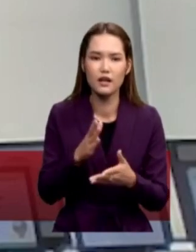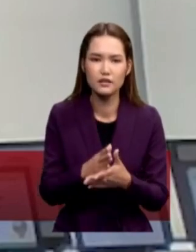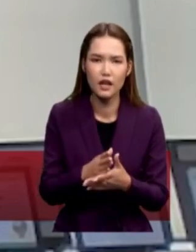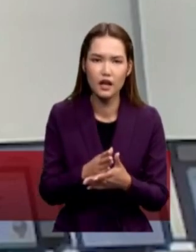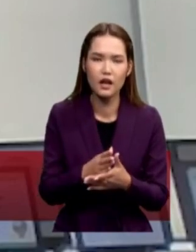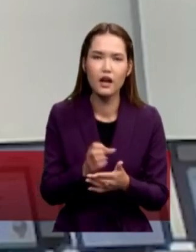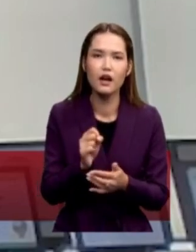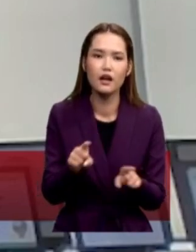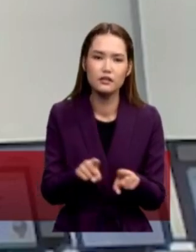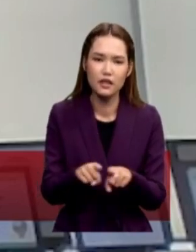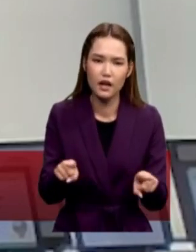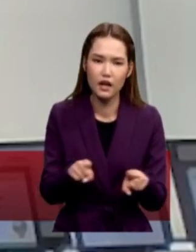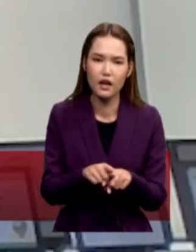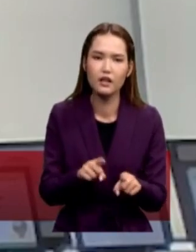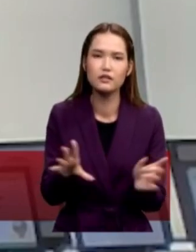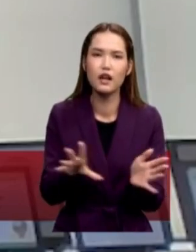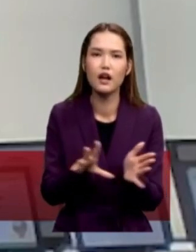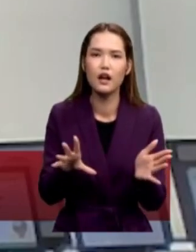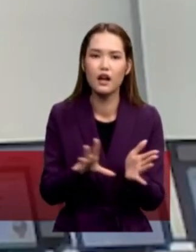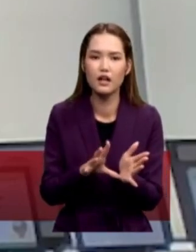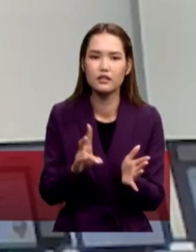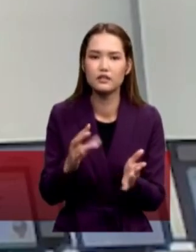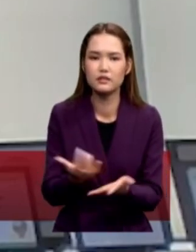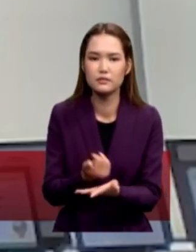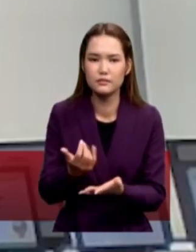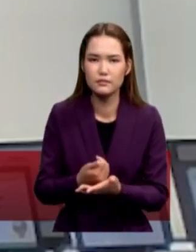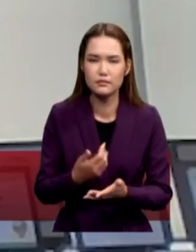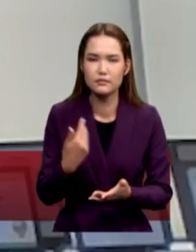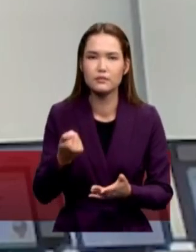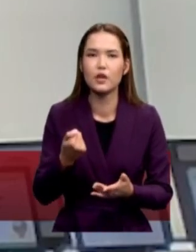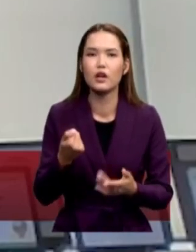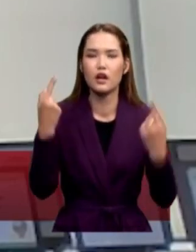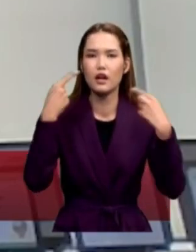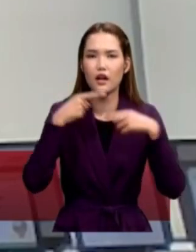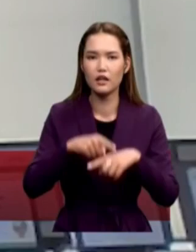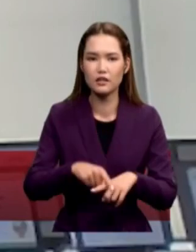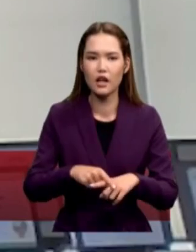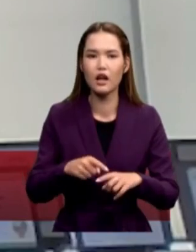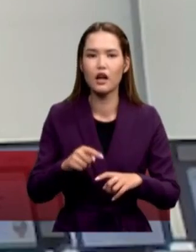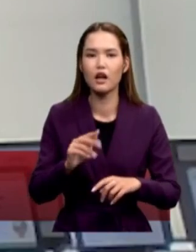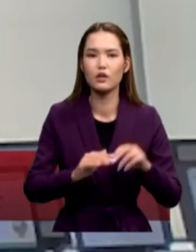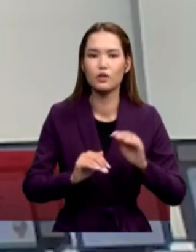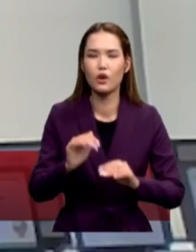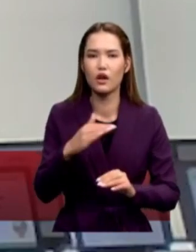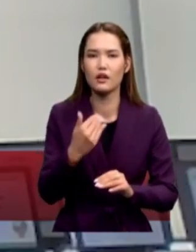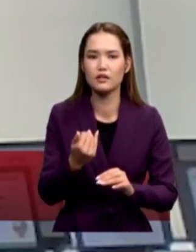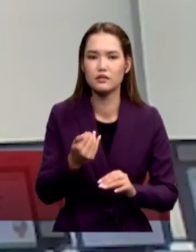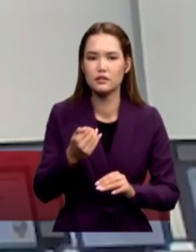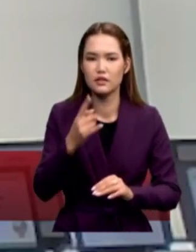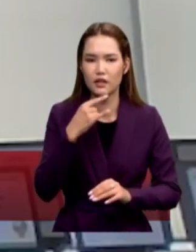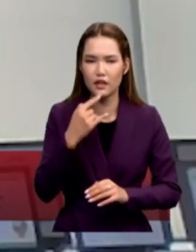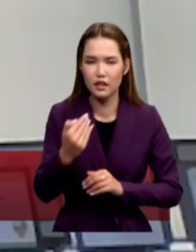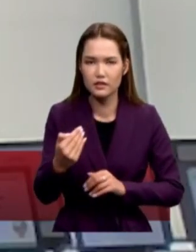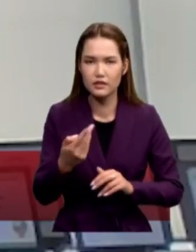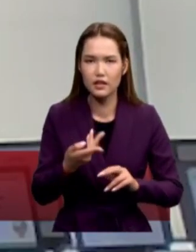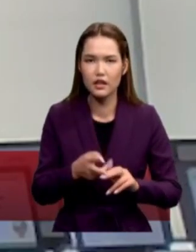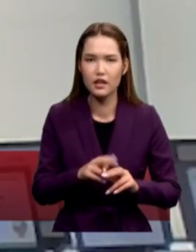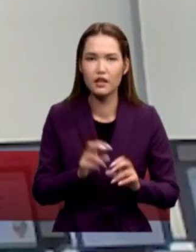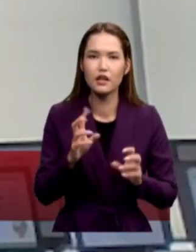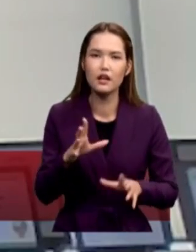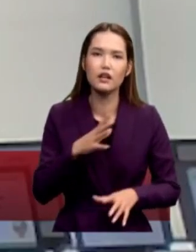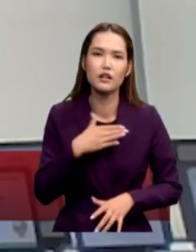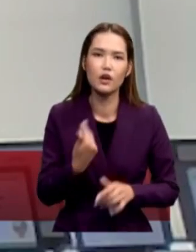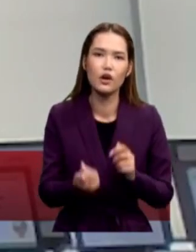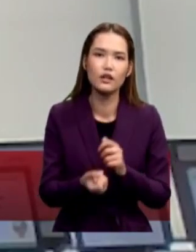подачи электроэнергии на добывающие мощности в Западном Казахстане. А этот же фактор,